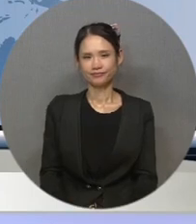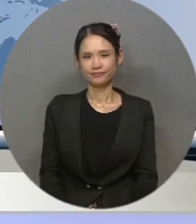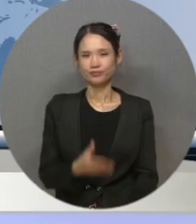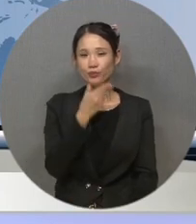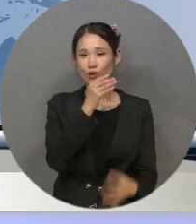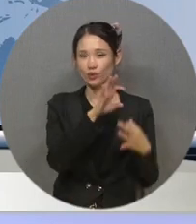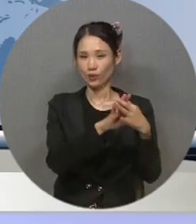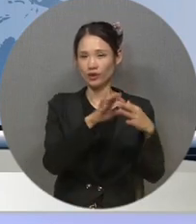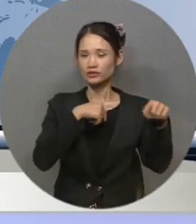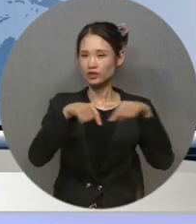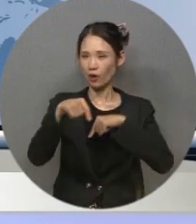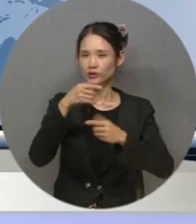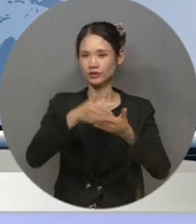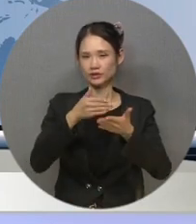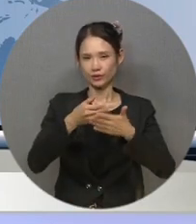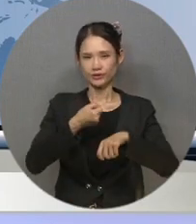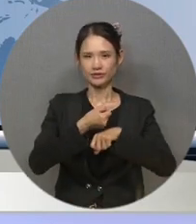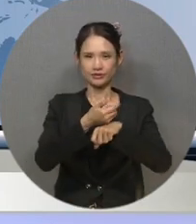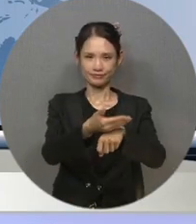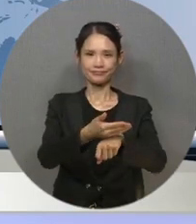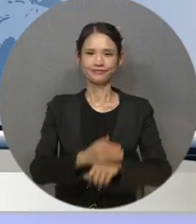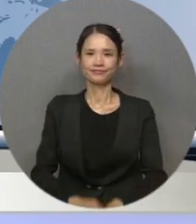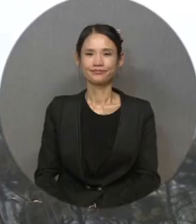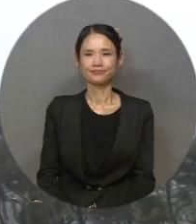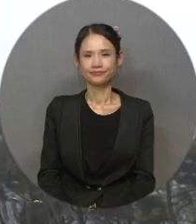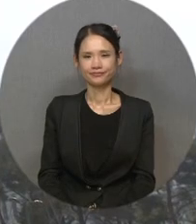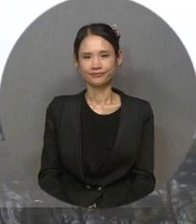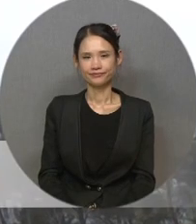이어서 복지계 정책 소식 만나보겠습니다.